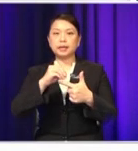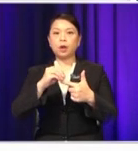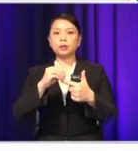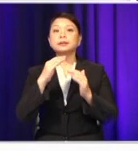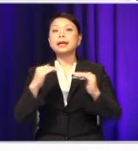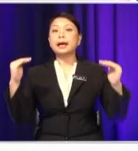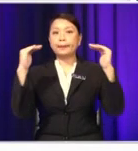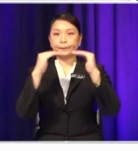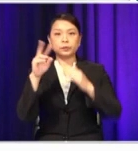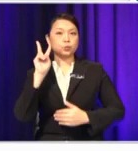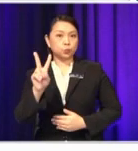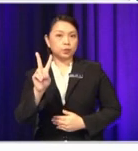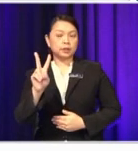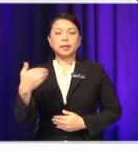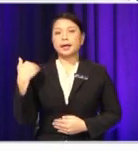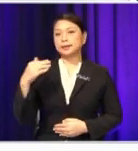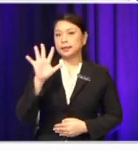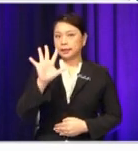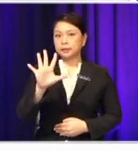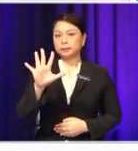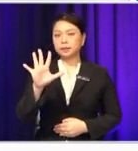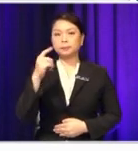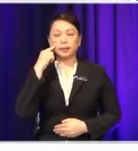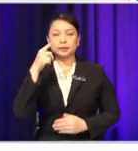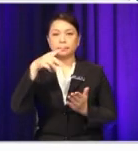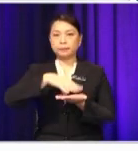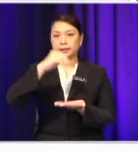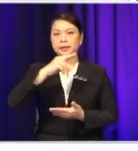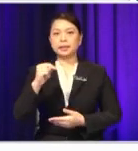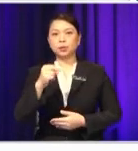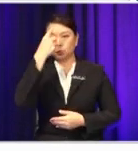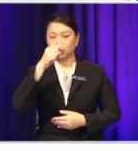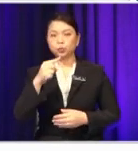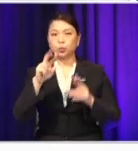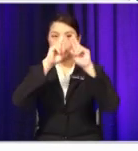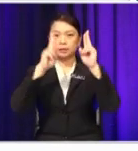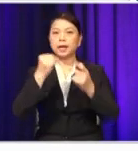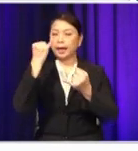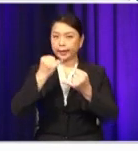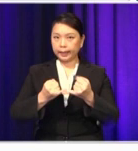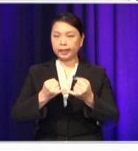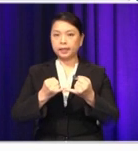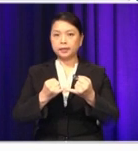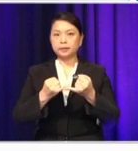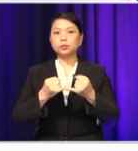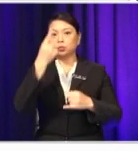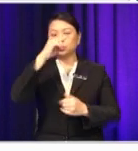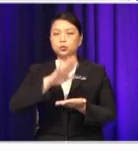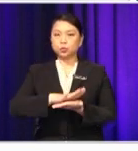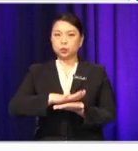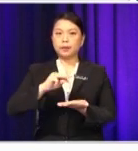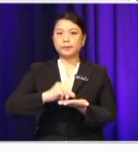rendah, kita ada 5 mata pelajaran yang akan dibuat ujian akhir sesi akademik ini. Manakala untuk sekolah